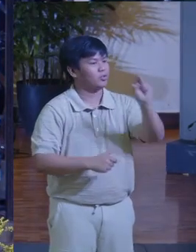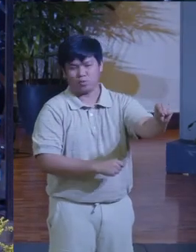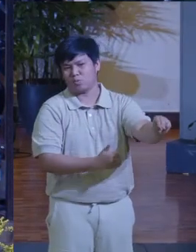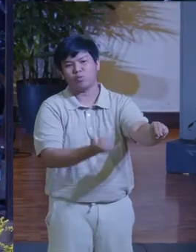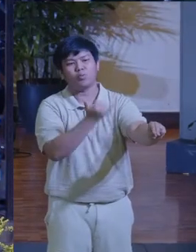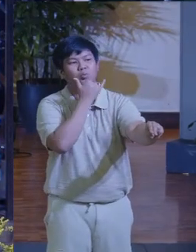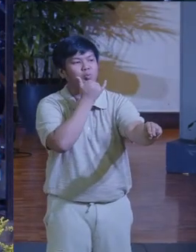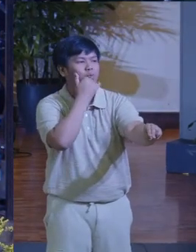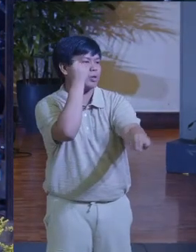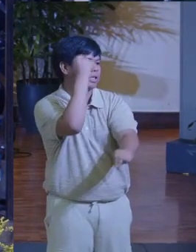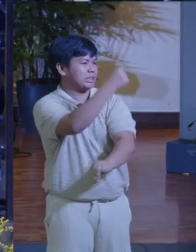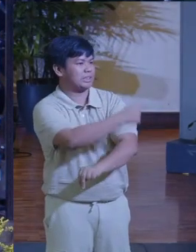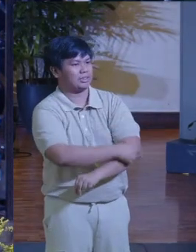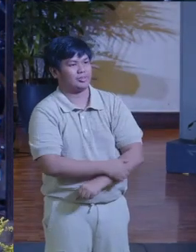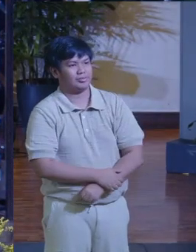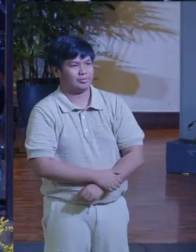Jesus.